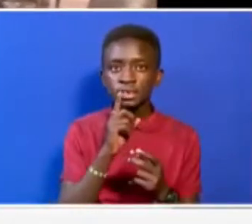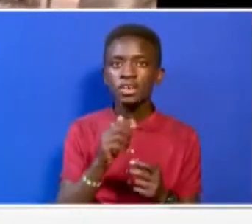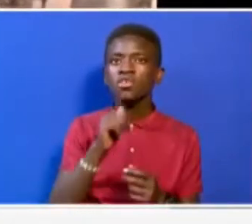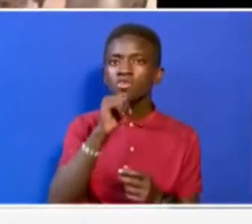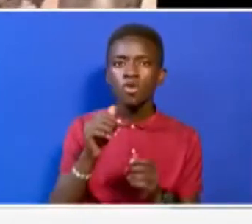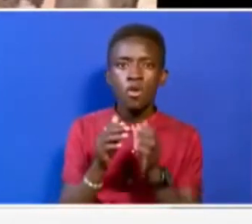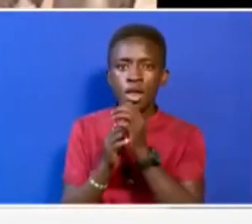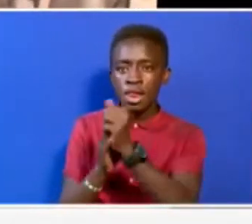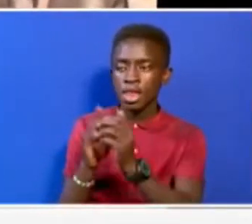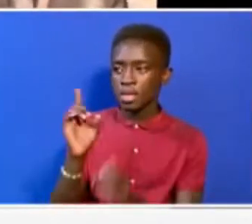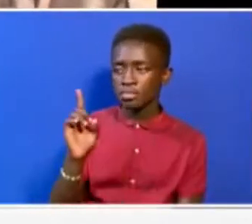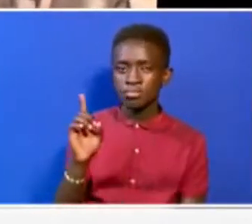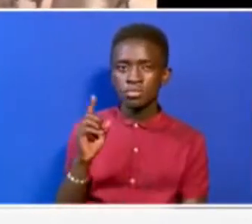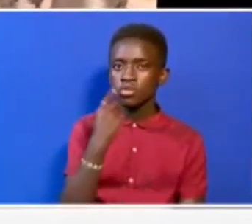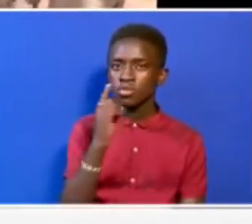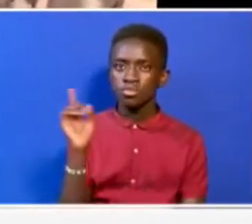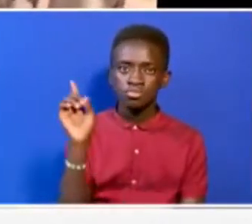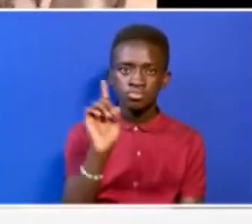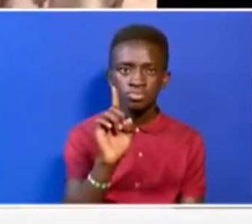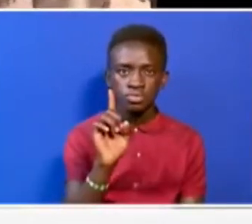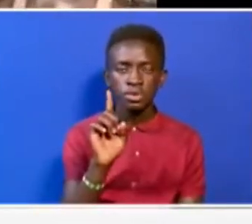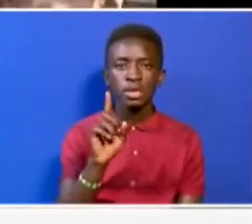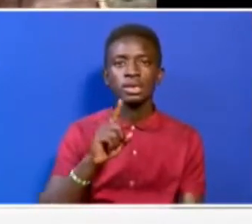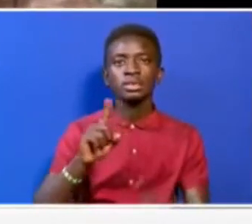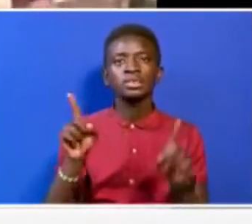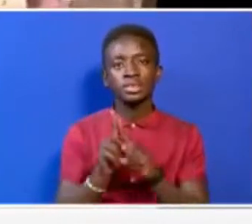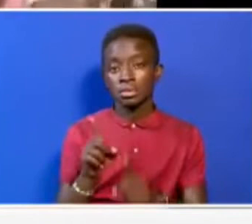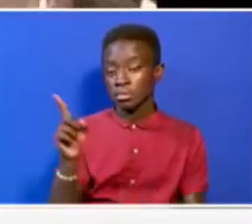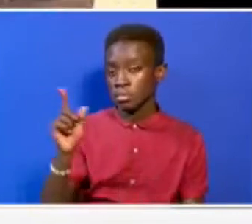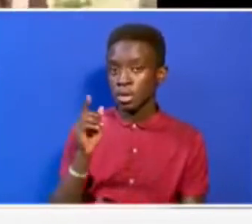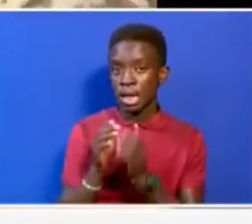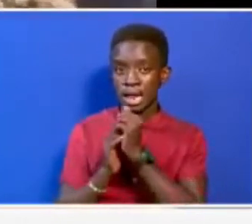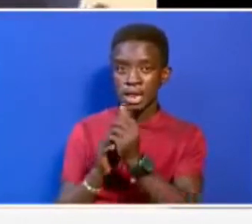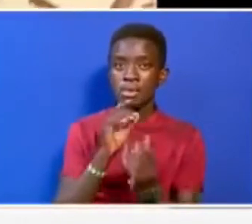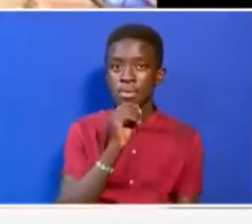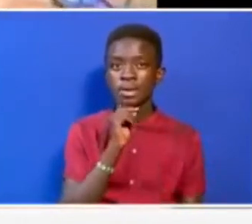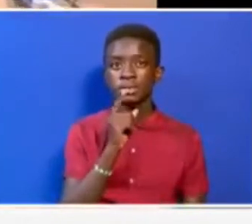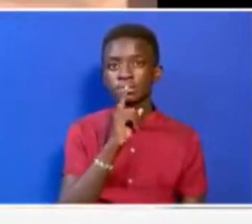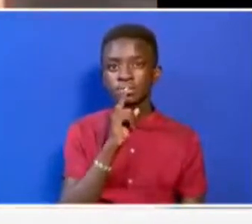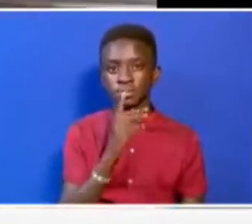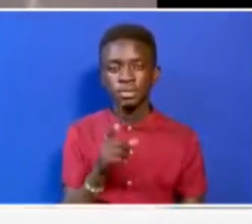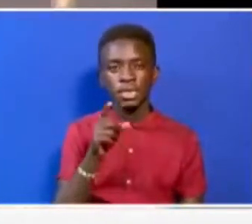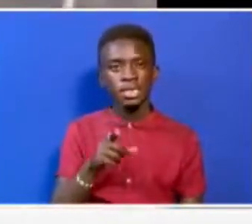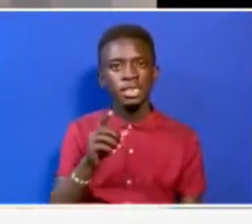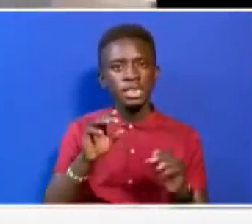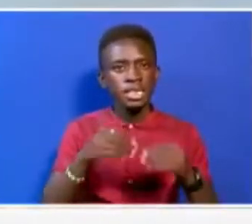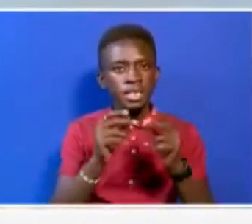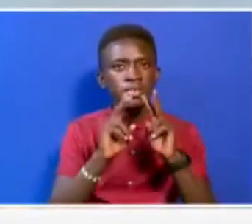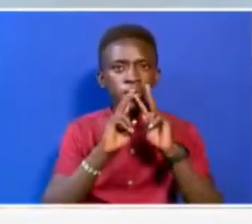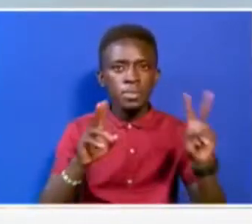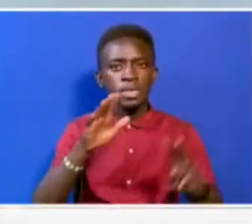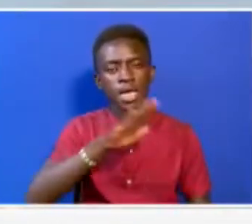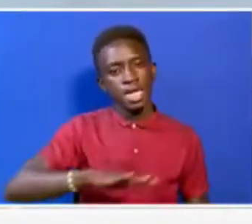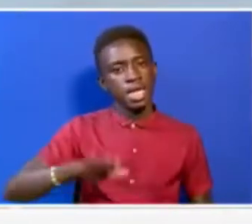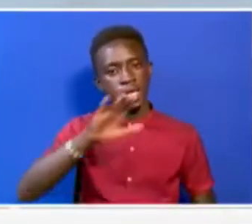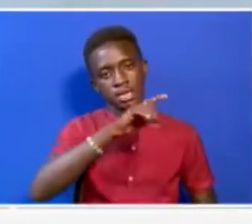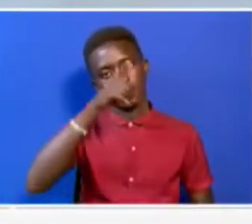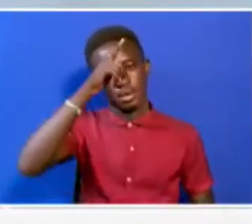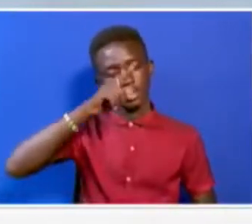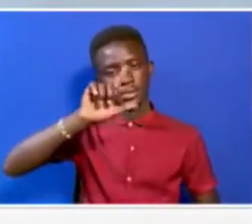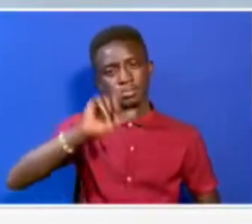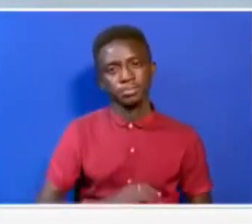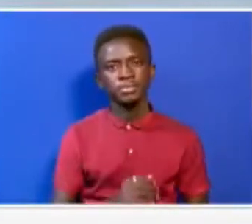sasa Kiunjuri anawataka wanasiasa kutoingiza siasa katika swala nzima la usalama wa Laikipia. Na wewe kama ni